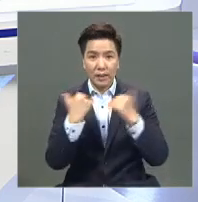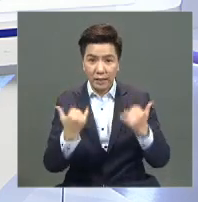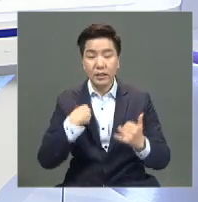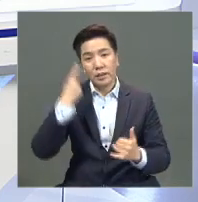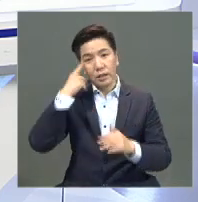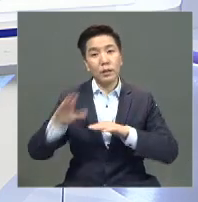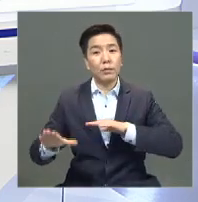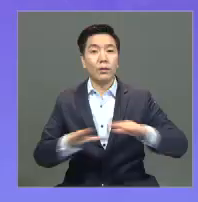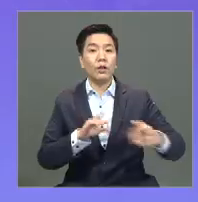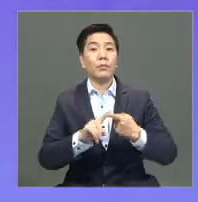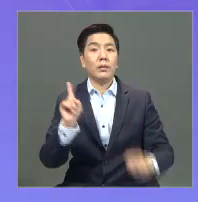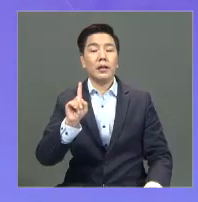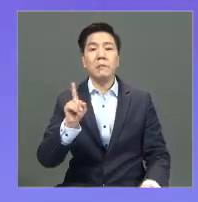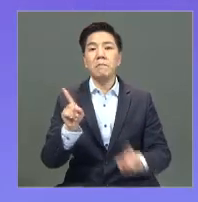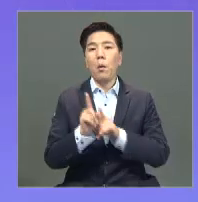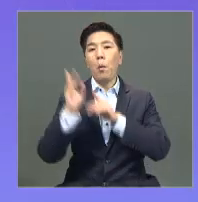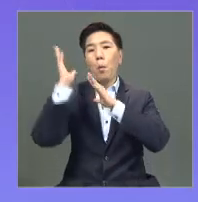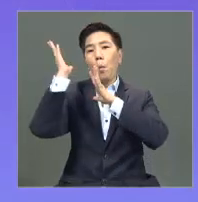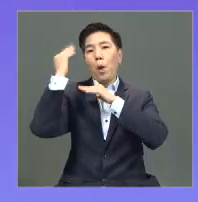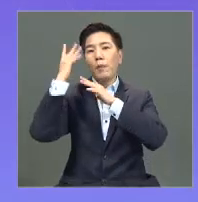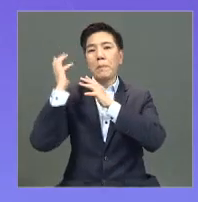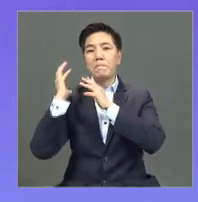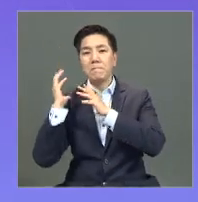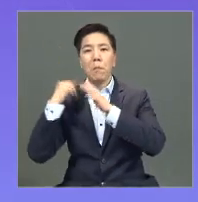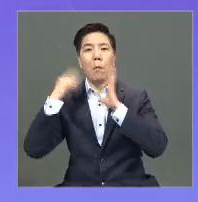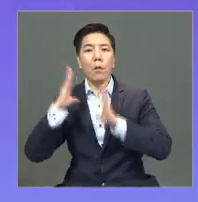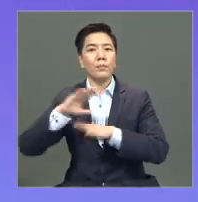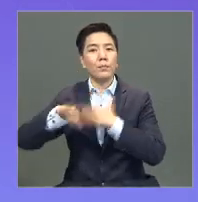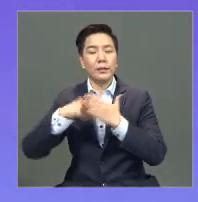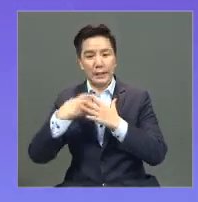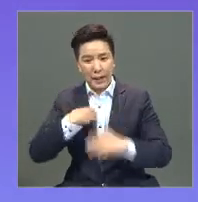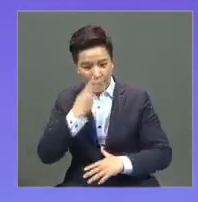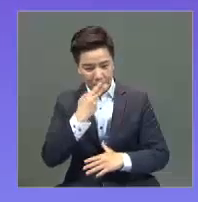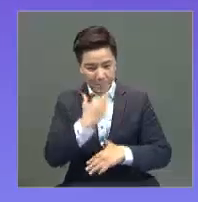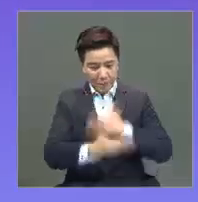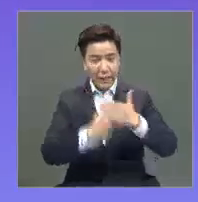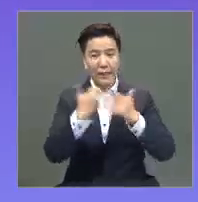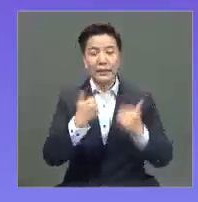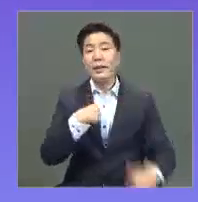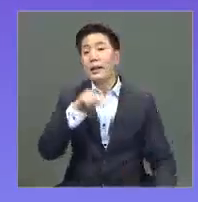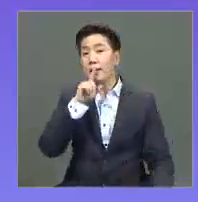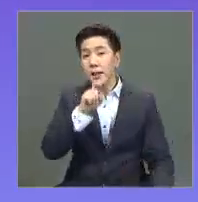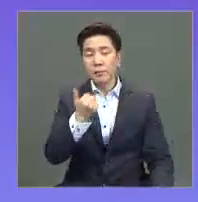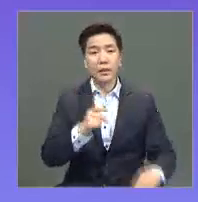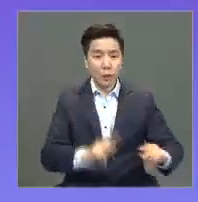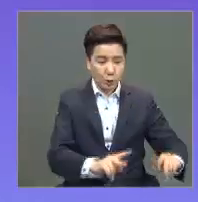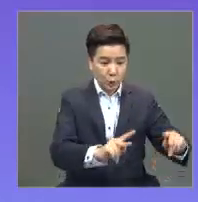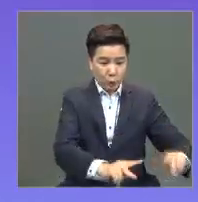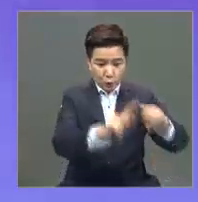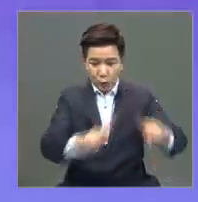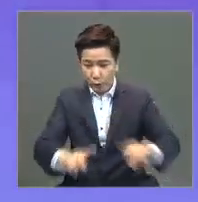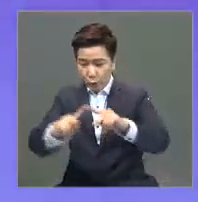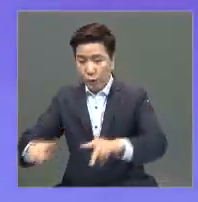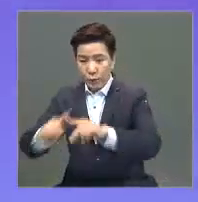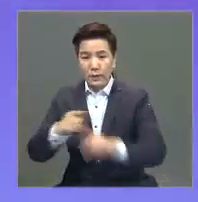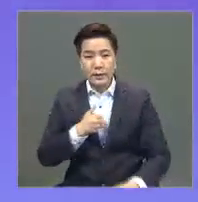ไปพร้อมกับความหวังของคนที่อยากจะให้มีการพัฒนาผู้สื่อข่าวก็เลยต้องไปถามล่ะค่ะว่าตามกระทรวงต่างๆพอวันนี้เ